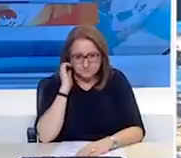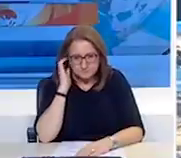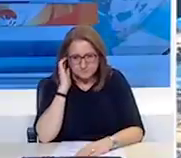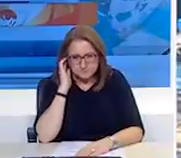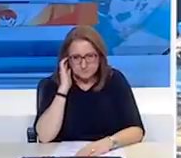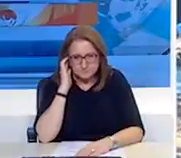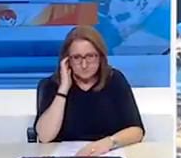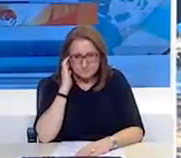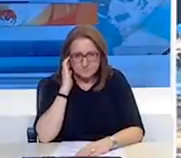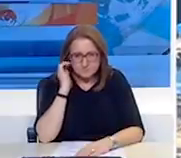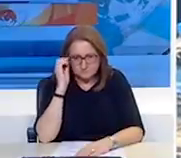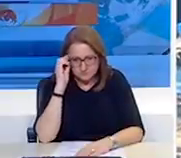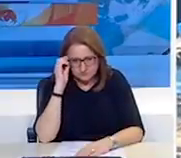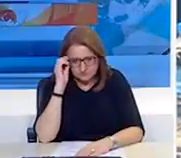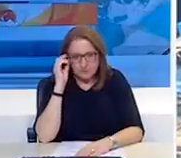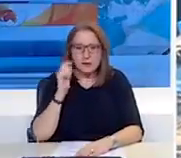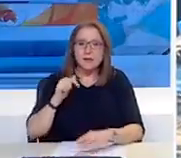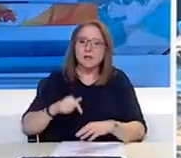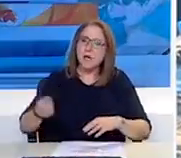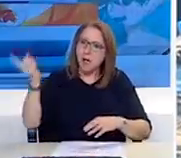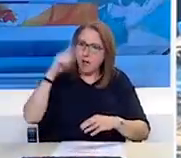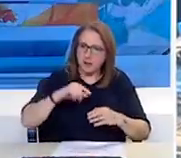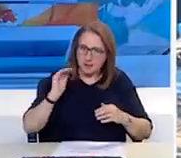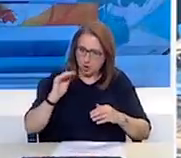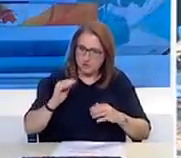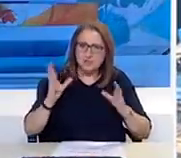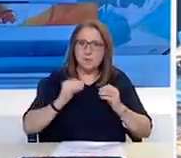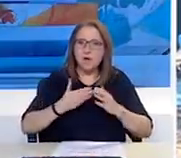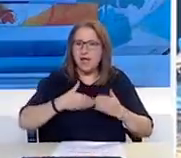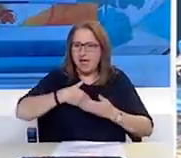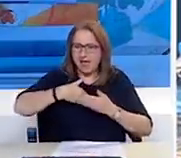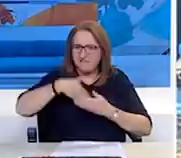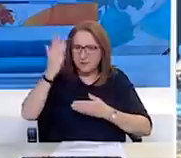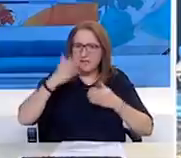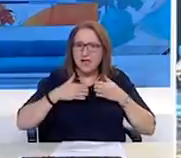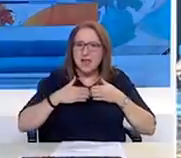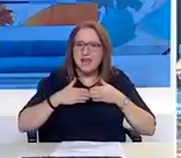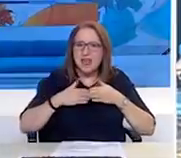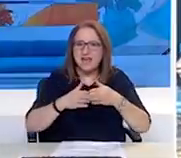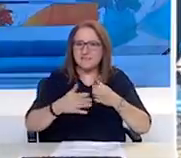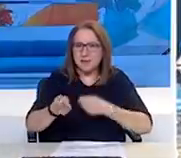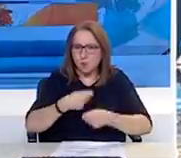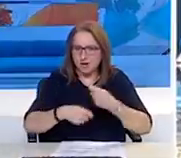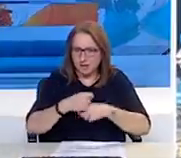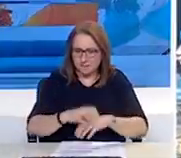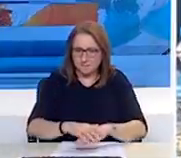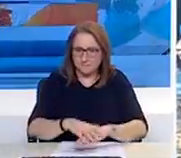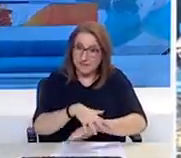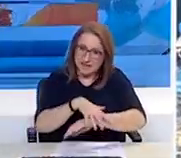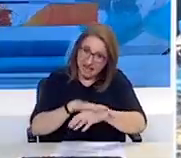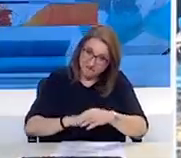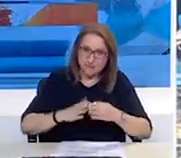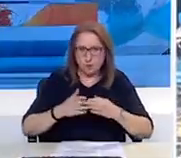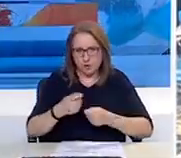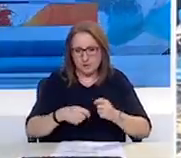Κυρία Αγγελοπούλου από την εφημερίδα Ναυτιμπορική και τον αυτιμπορική.gr. Κύριε Τσιόδρα, ασθενείς που ήταν θετικοί στον ιό και στην εξέταση μετά το